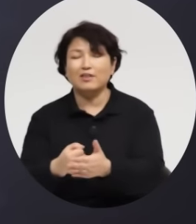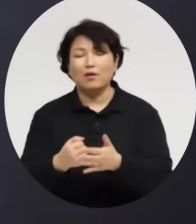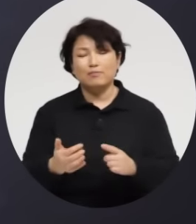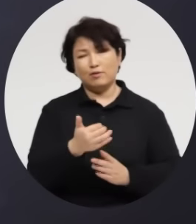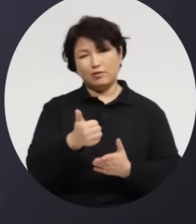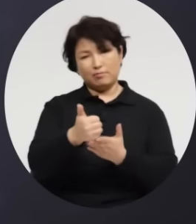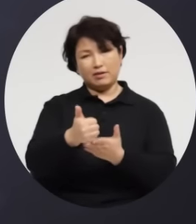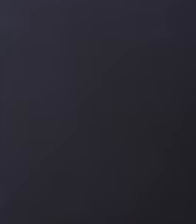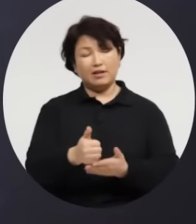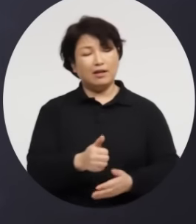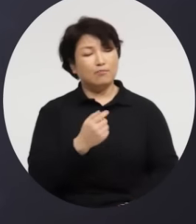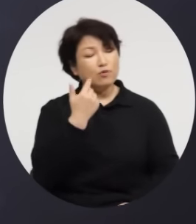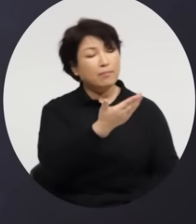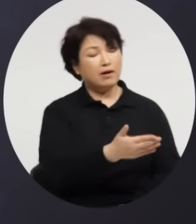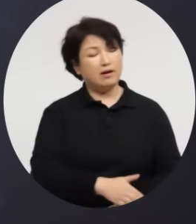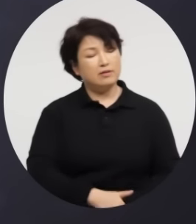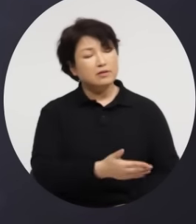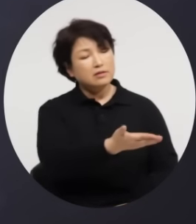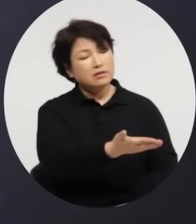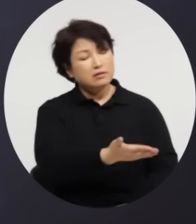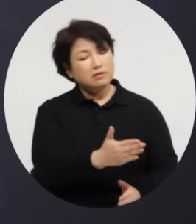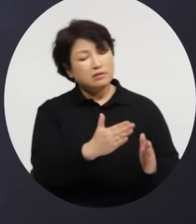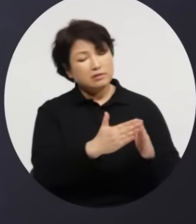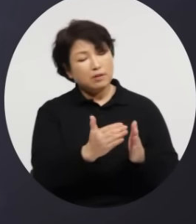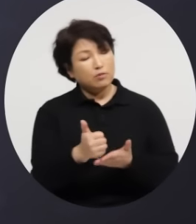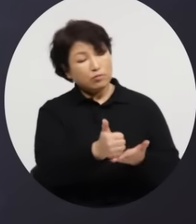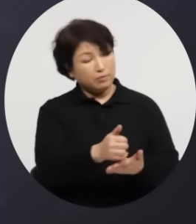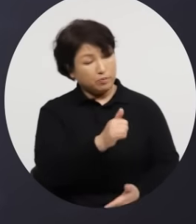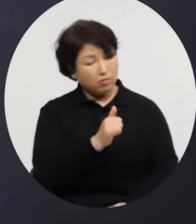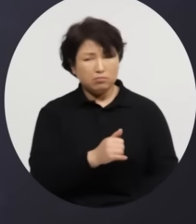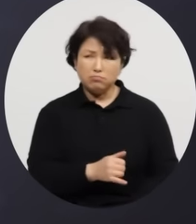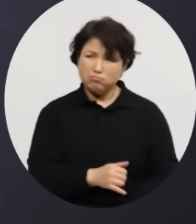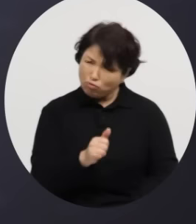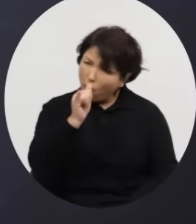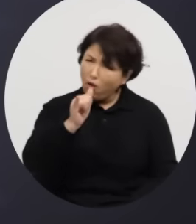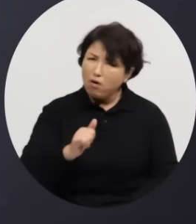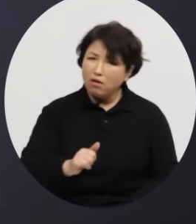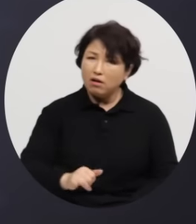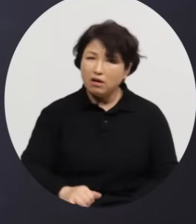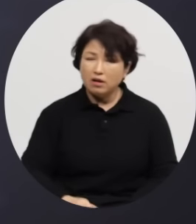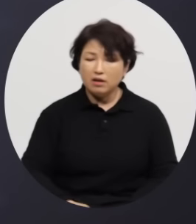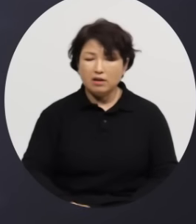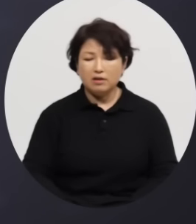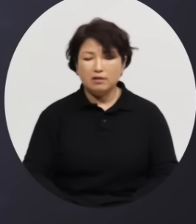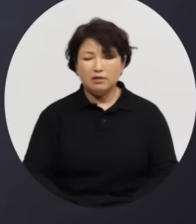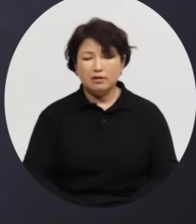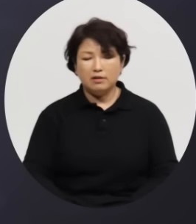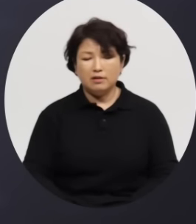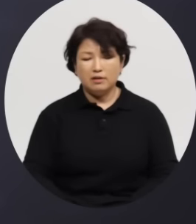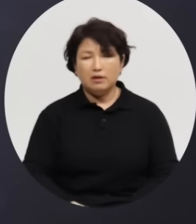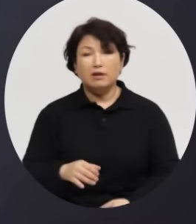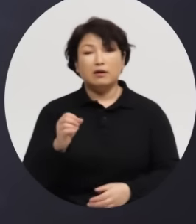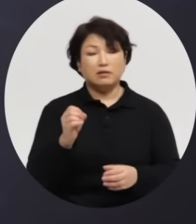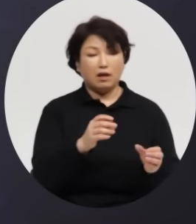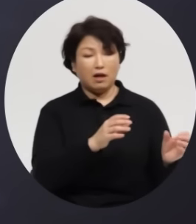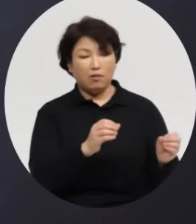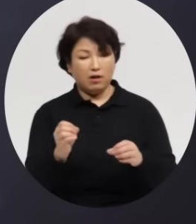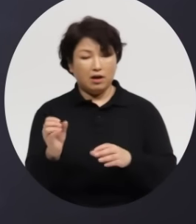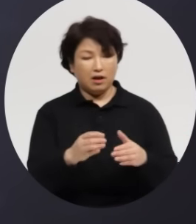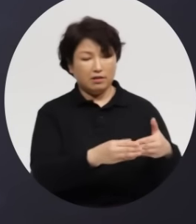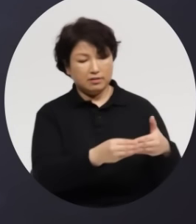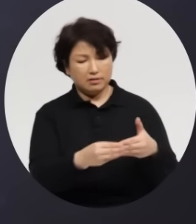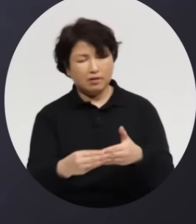그러니까 부처님 물어봤어. 당신 집에 가끔 손님이 옵니까? 이러니까 오지! 이러는 거예요. 그러니까 말의 대화의 주체가 바로